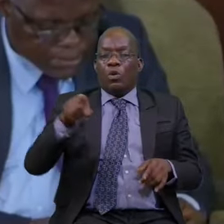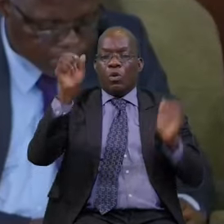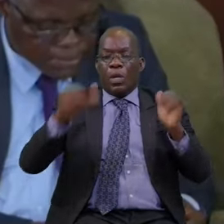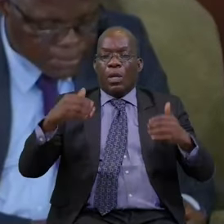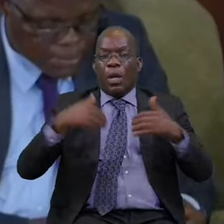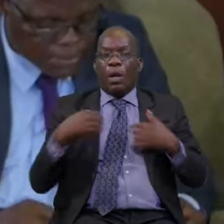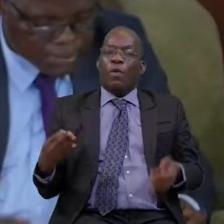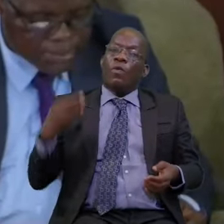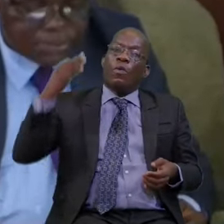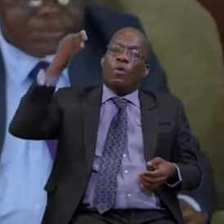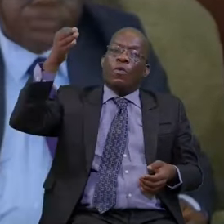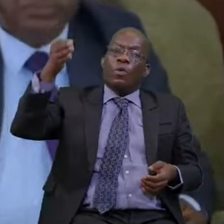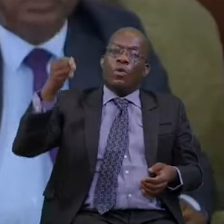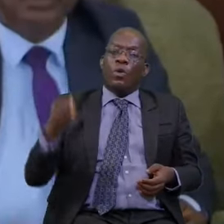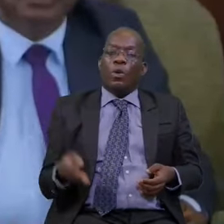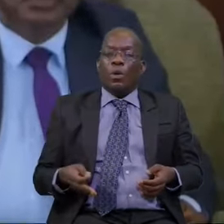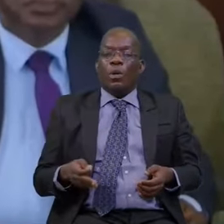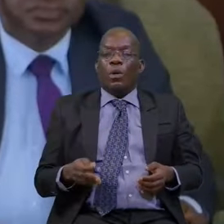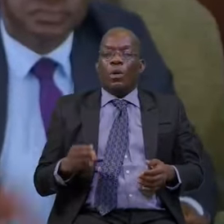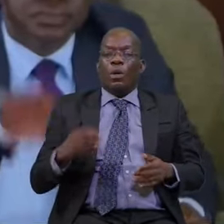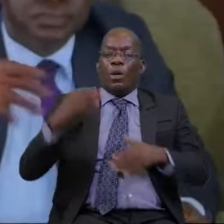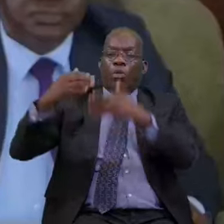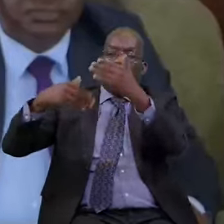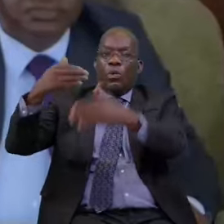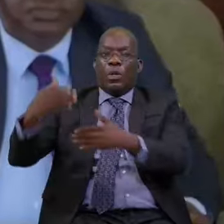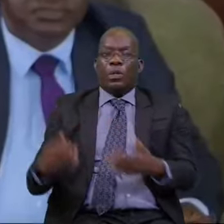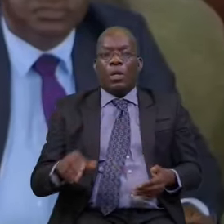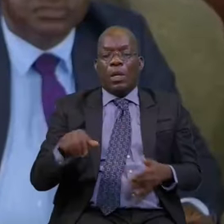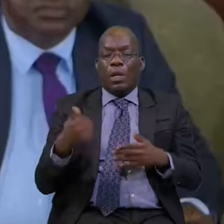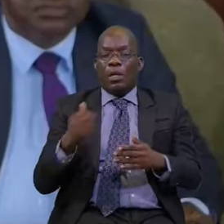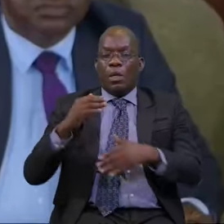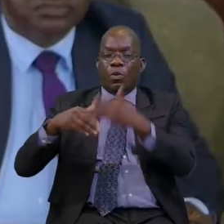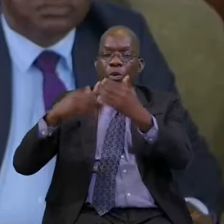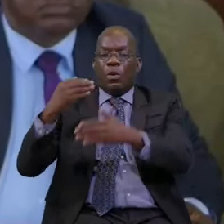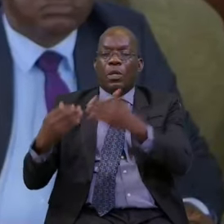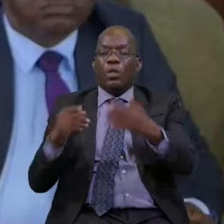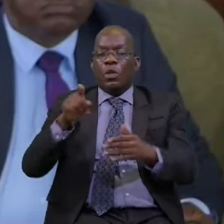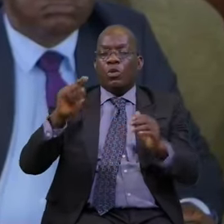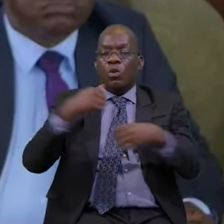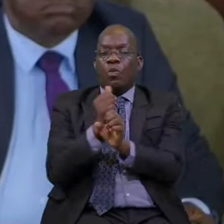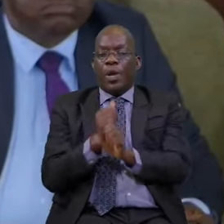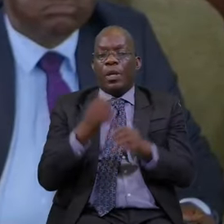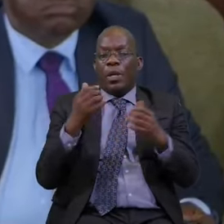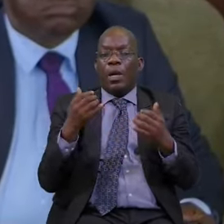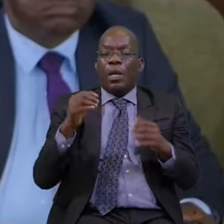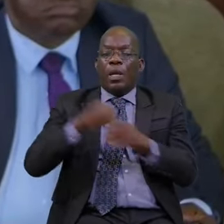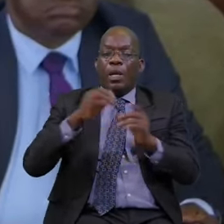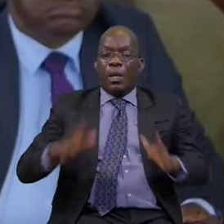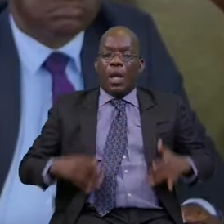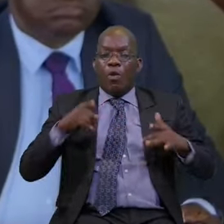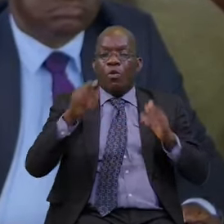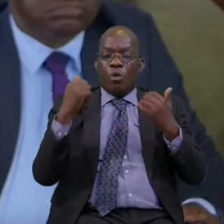des plaisirs présents pour avoir le progrès futur. Tout progrès qu'on réalise dans la vie, il faut renoncer à soi de quelque